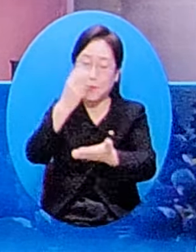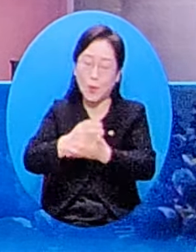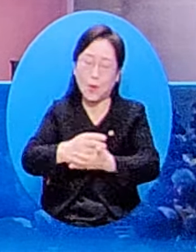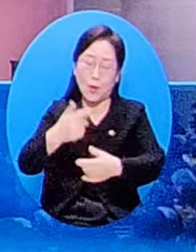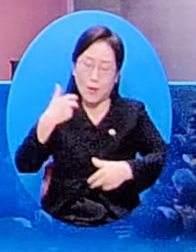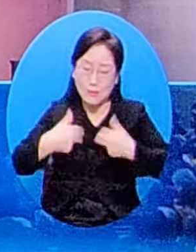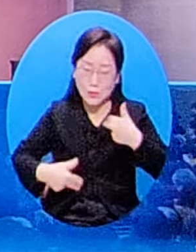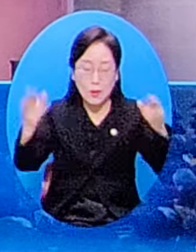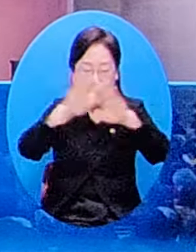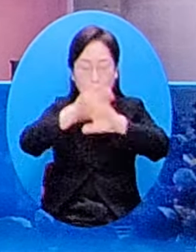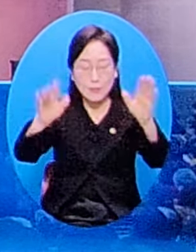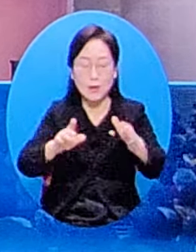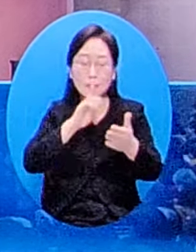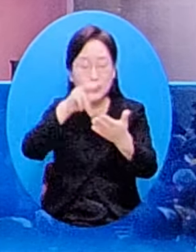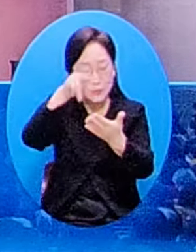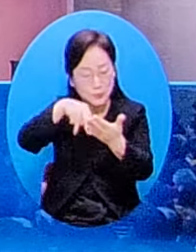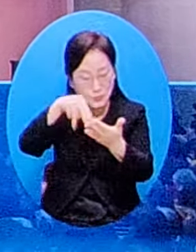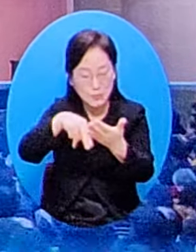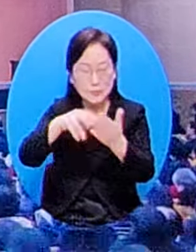율법을 주야로 묵상하는도다.